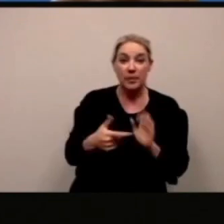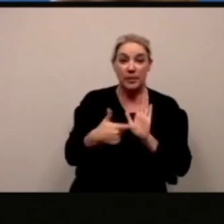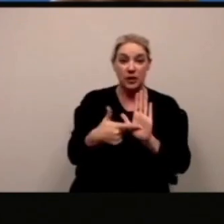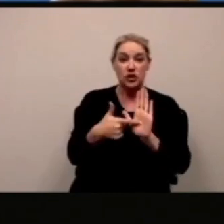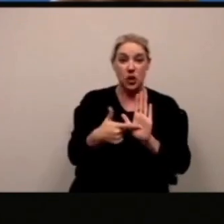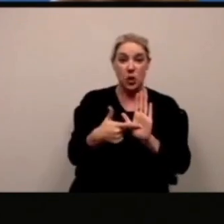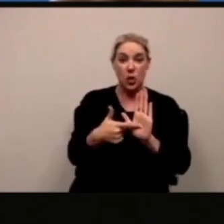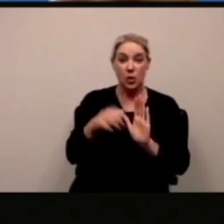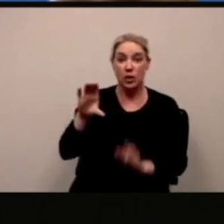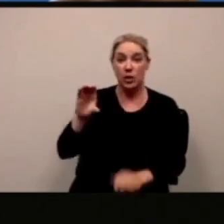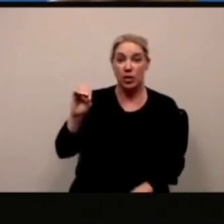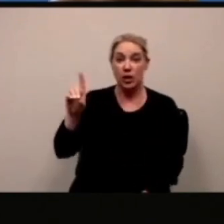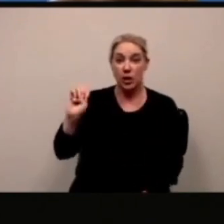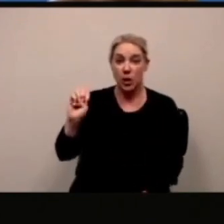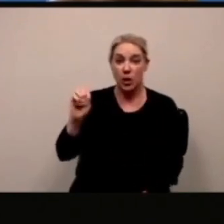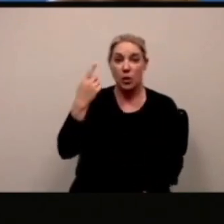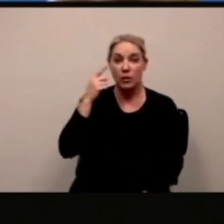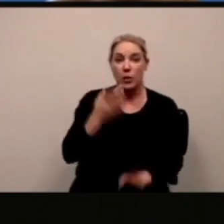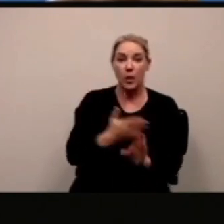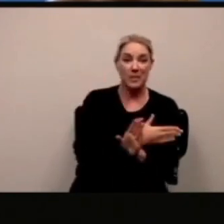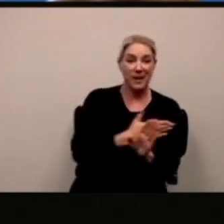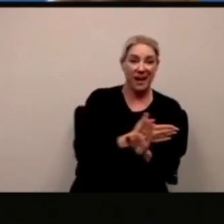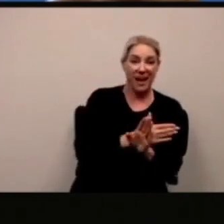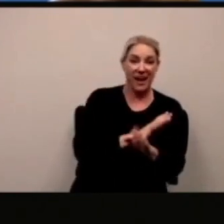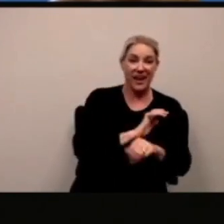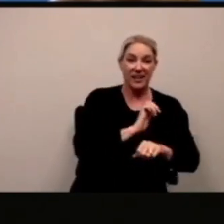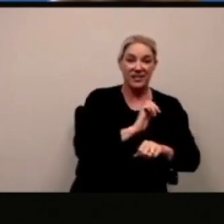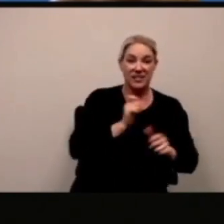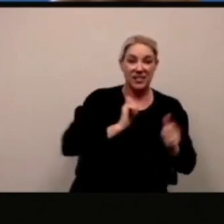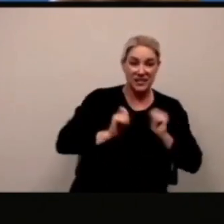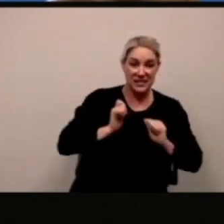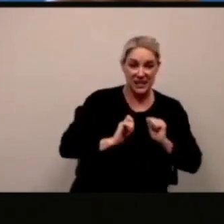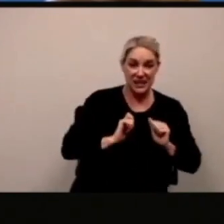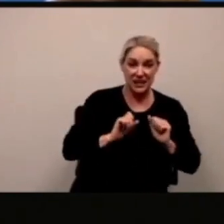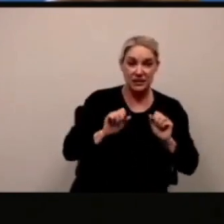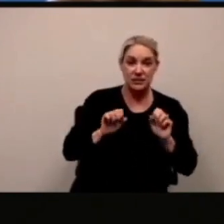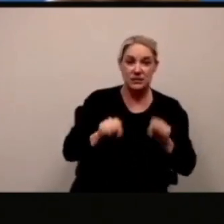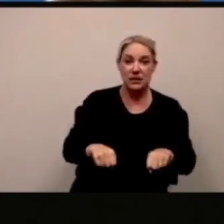てもらおうということは本当にあと白いと思います